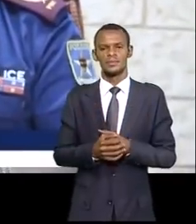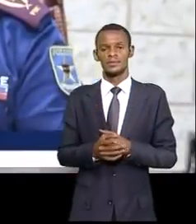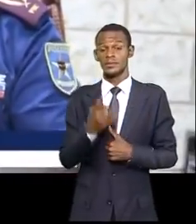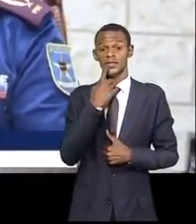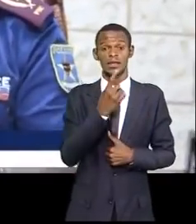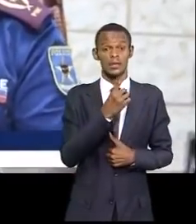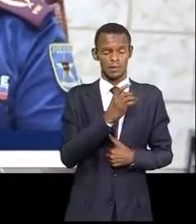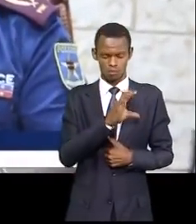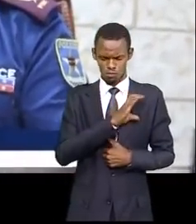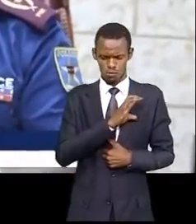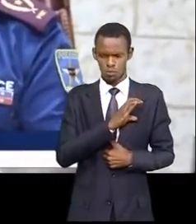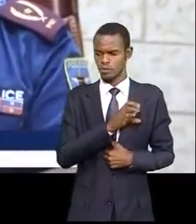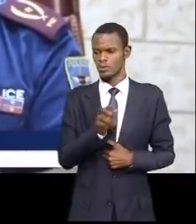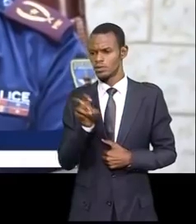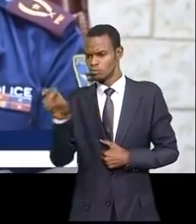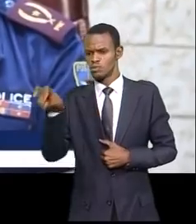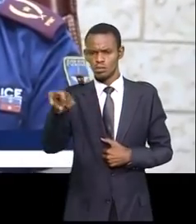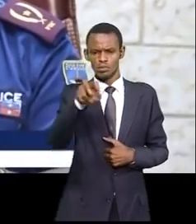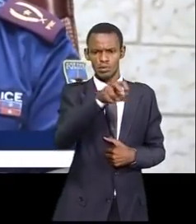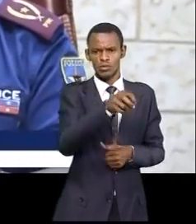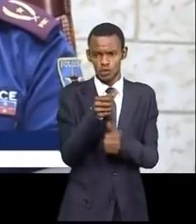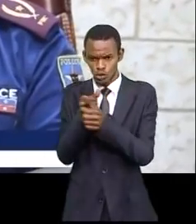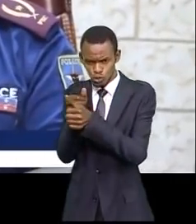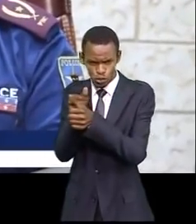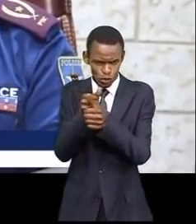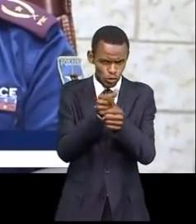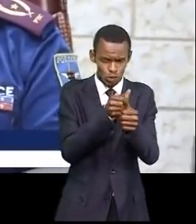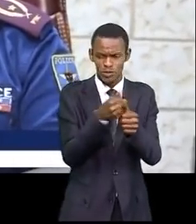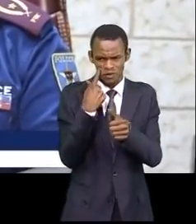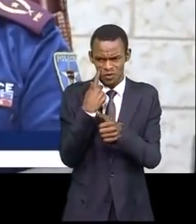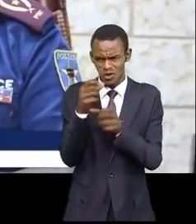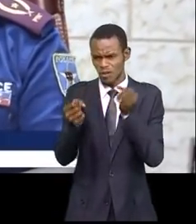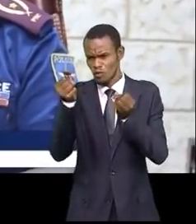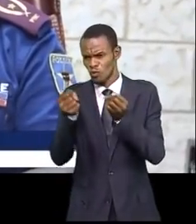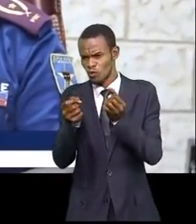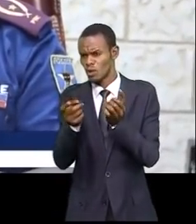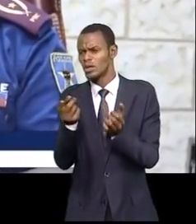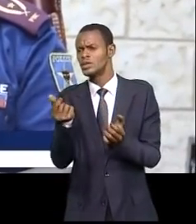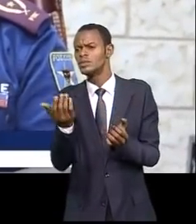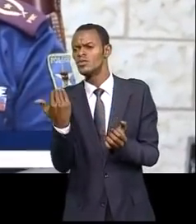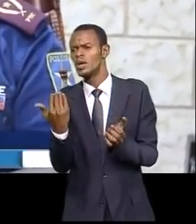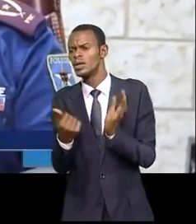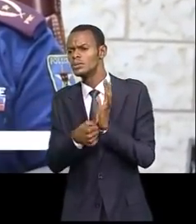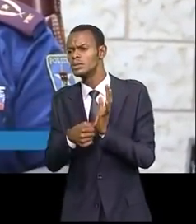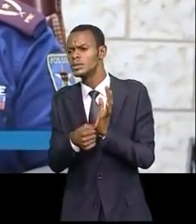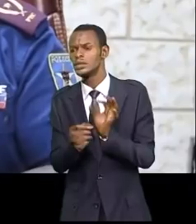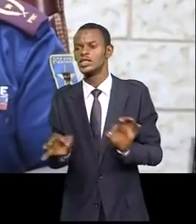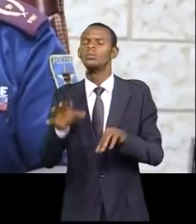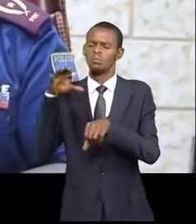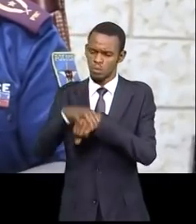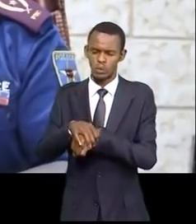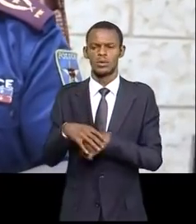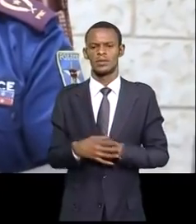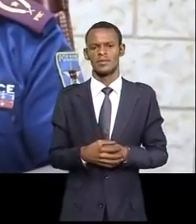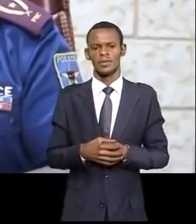d'opter l'a dit maintenant parce que la police va commencer arrêter les véhicules et les différentes filières sont déjà disponibles qu'à ses yeux comme un